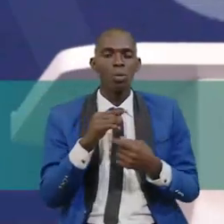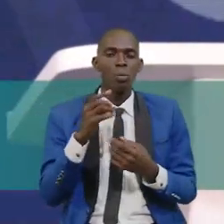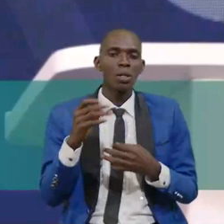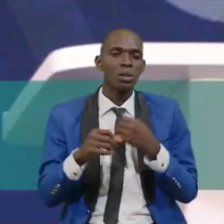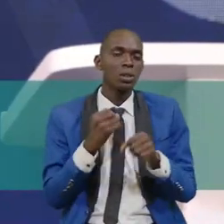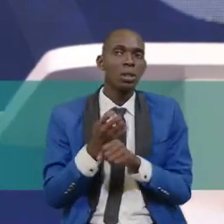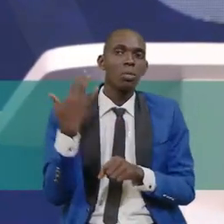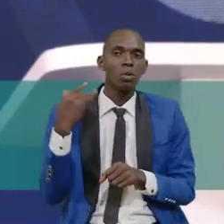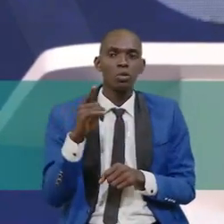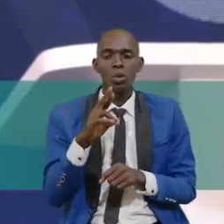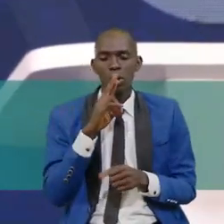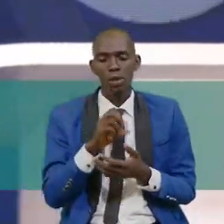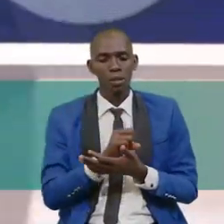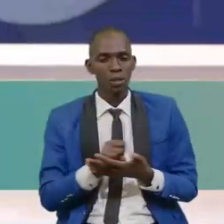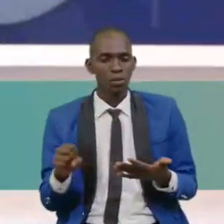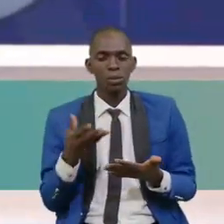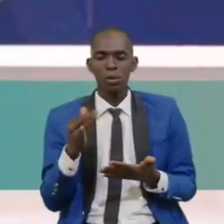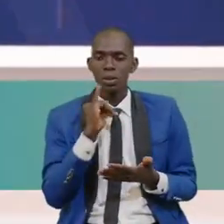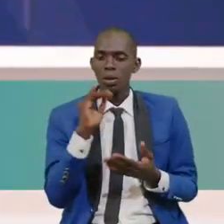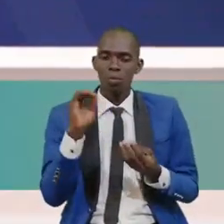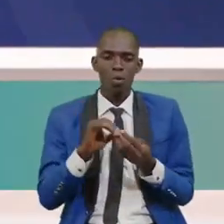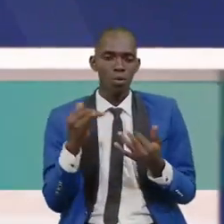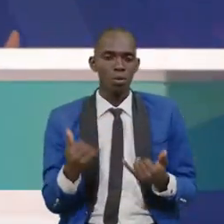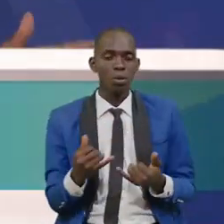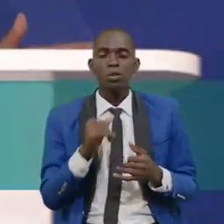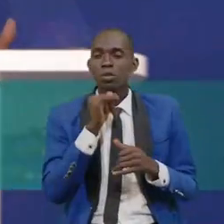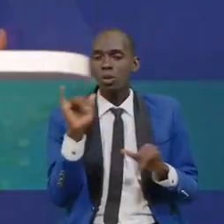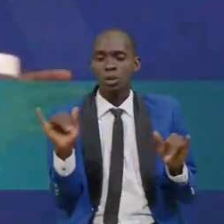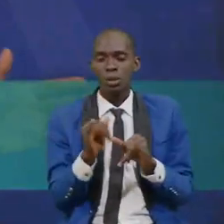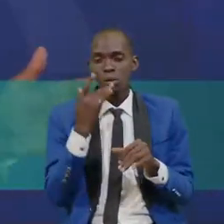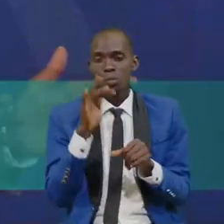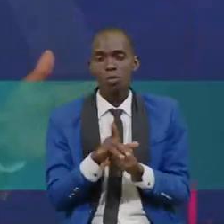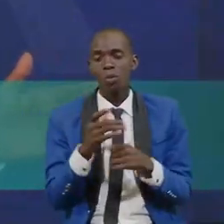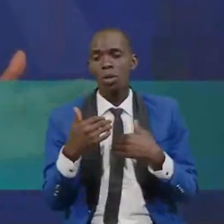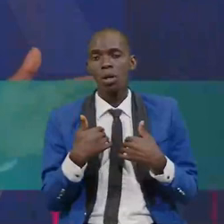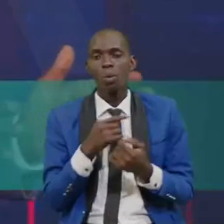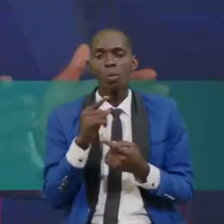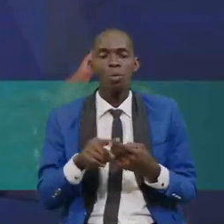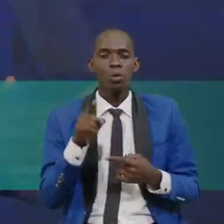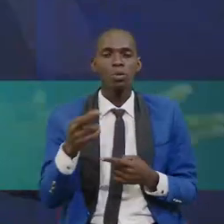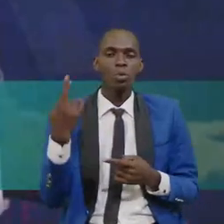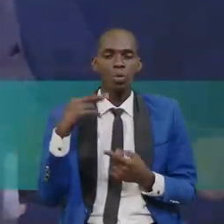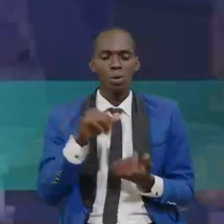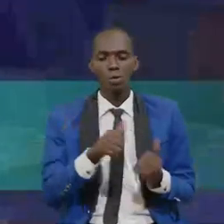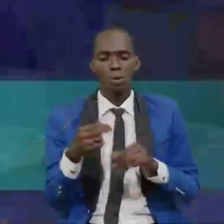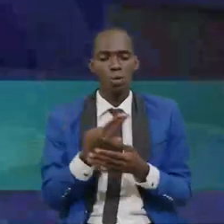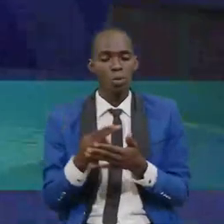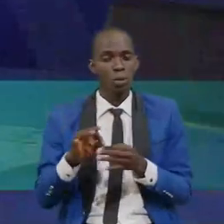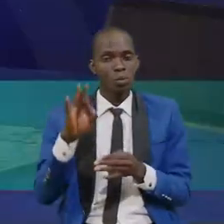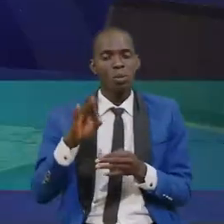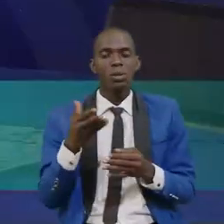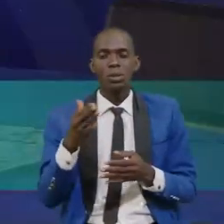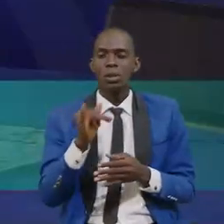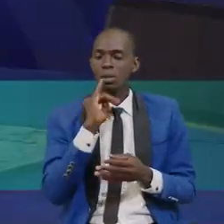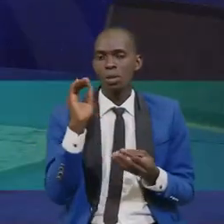années. Quand vous étiez sanctifié, il y a plus. Ce ne sont pas les promesses que vous aviez quand vous étiez baptisé dans le Saint-Esprit, il y a plus. Ce ne sont pas les